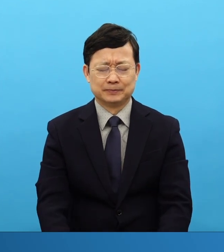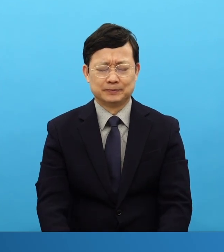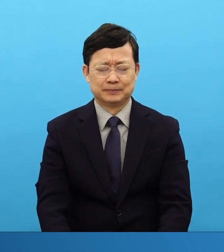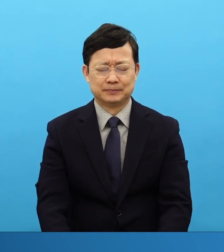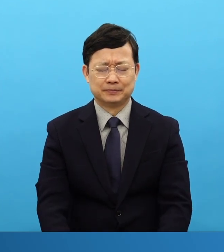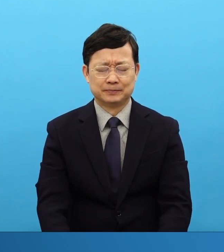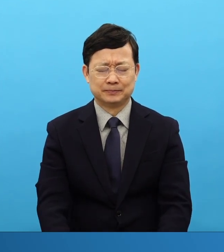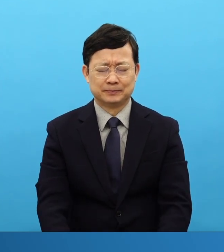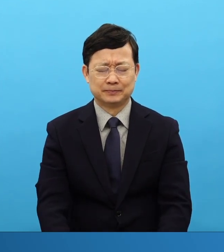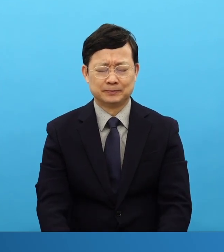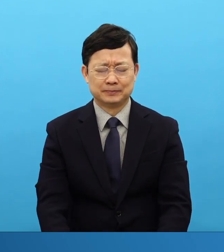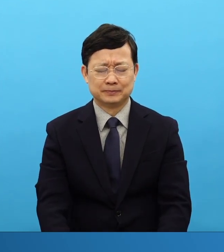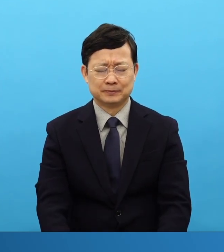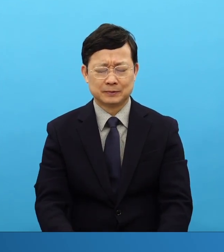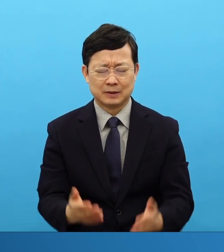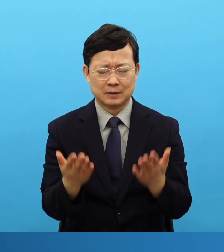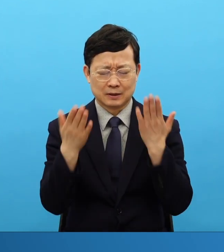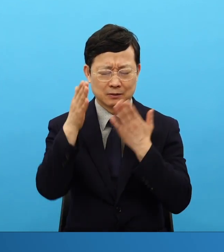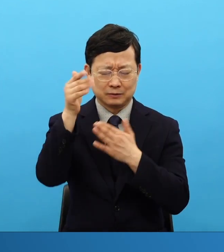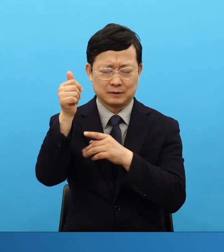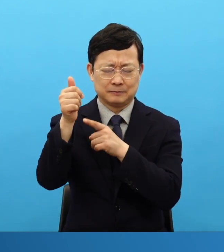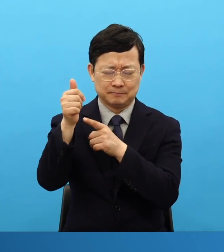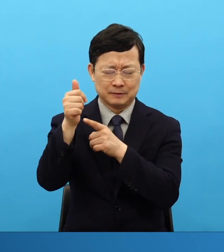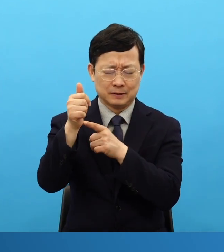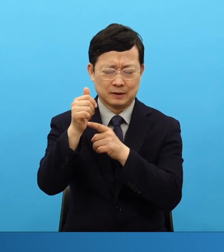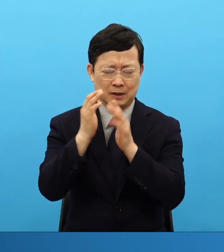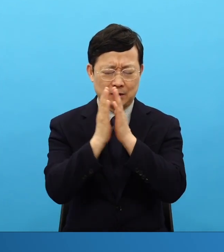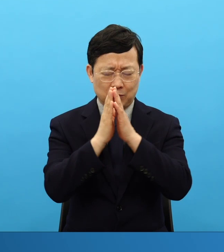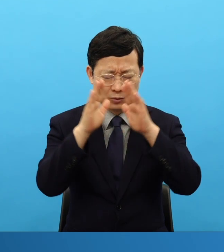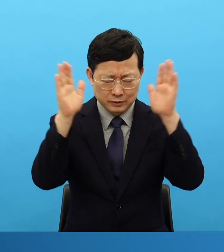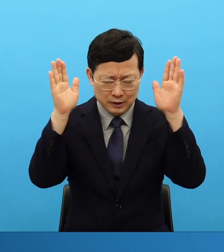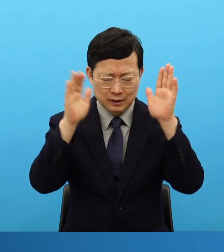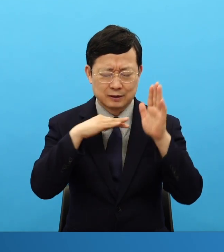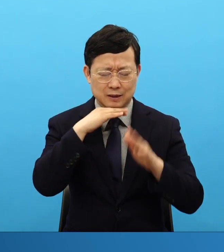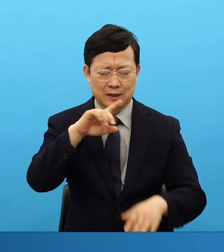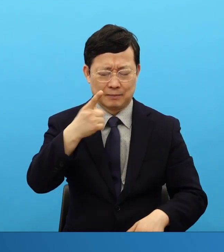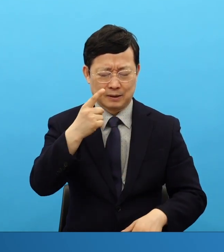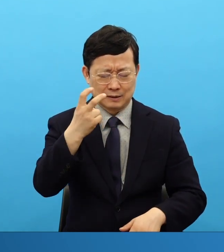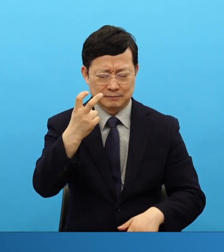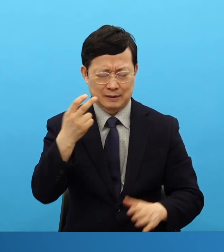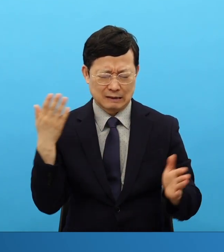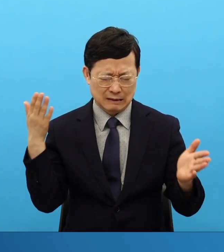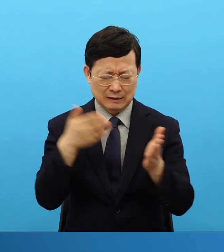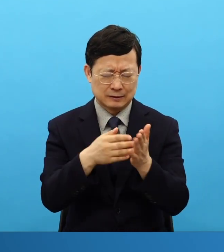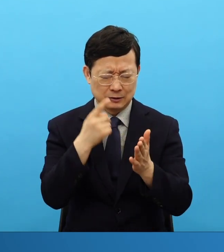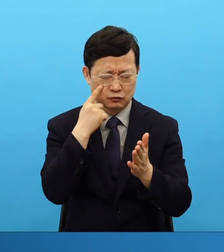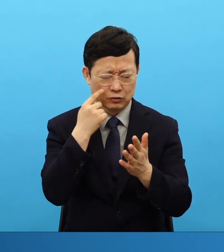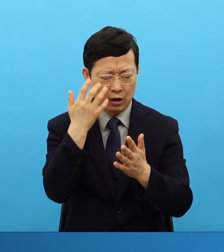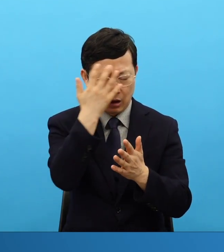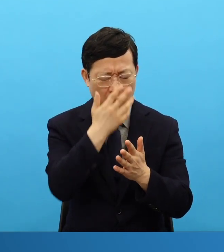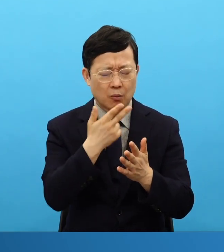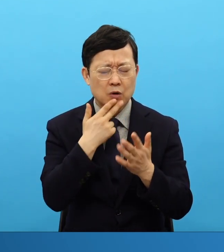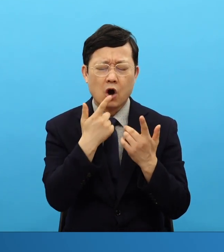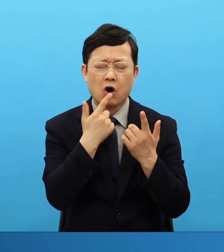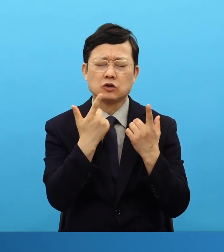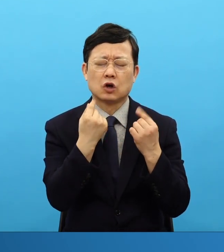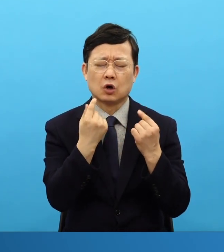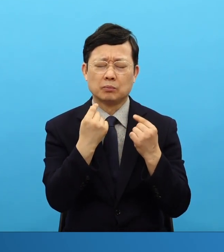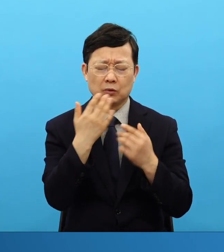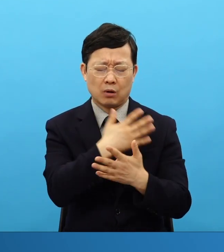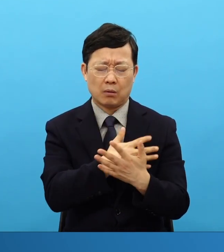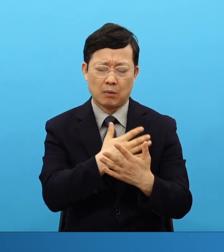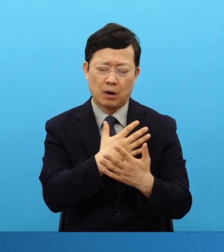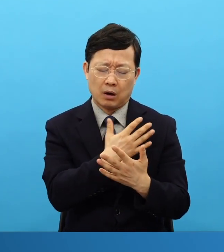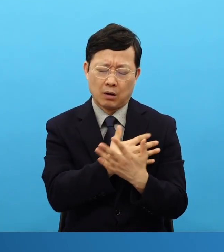인조선생님이 1000만 弟子生かすメッセージをください。 우리 원장님께 모세에게 120세까지 눈이 흐리지 아니하였고